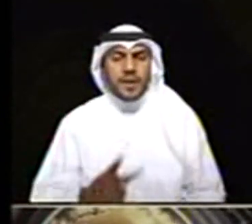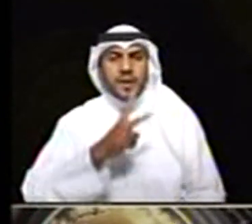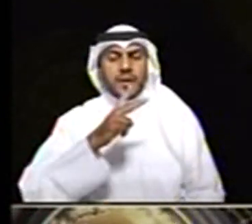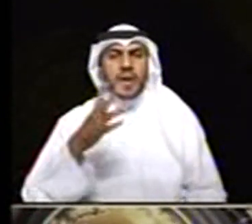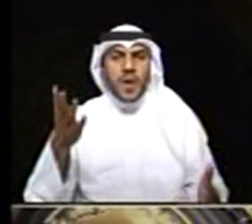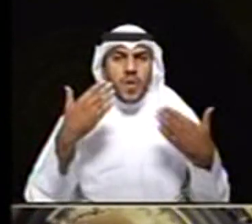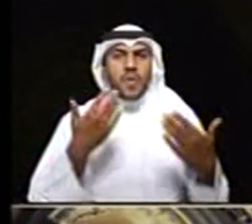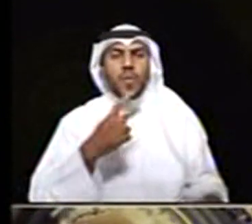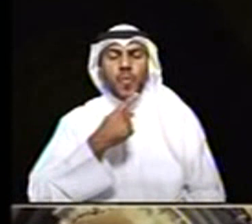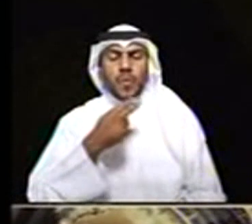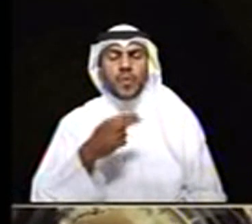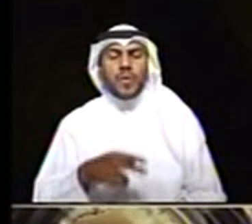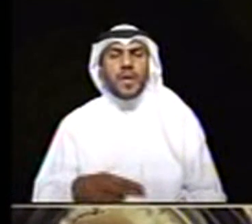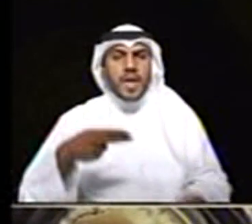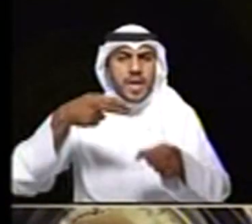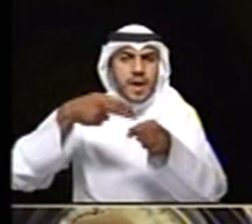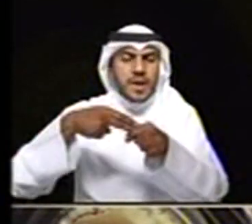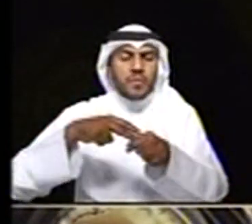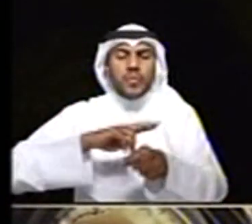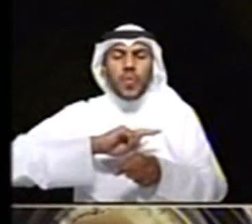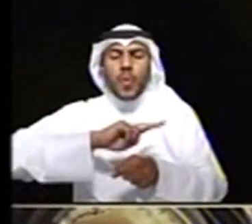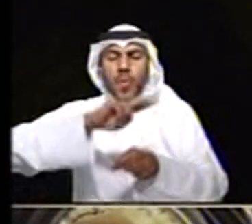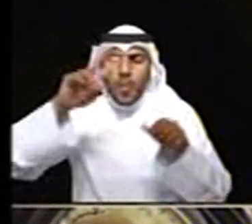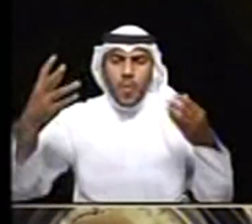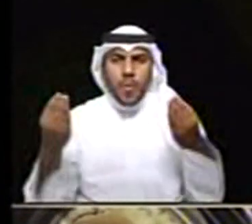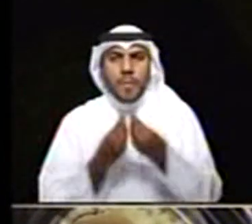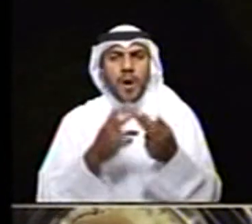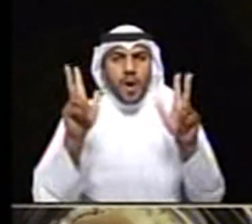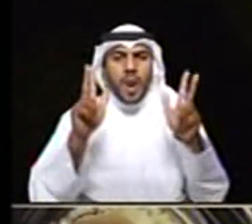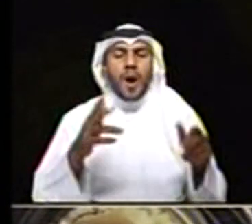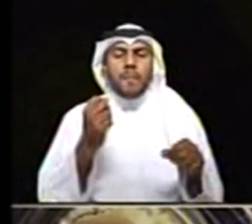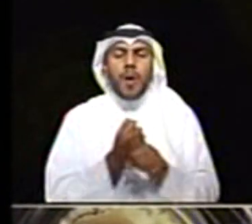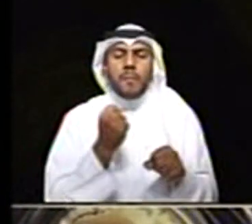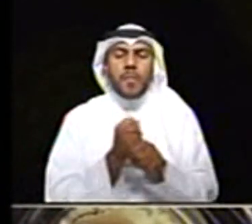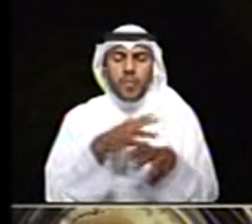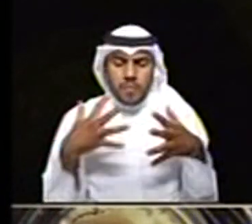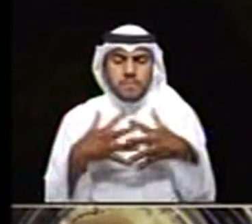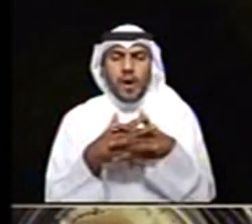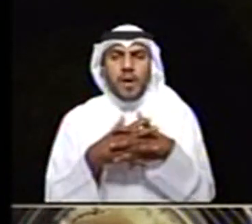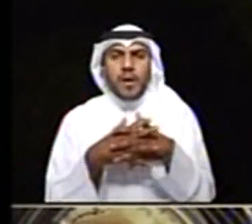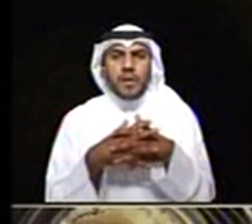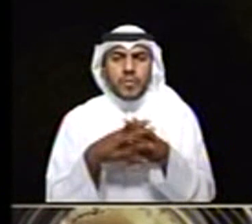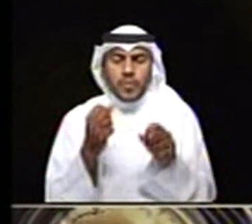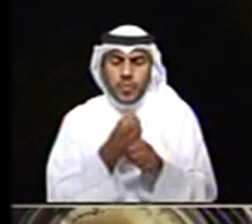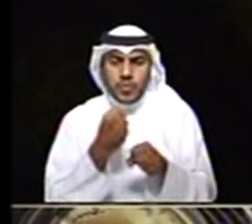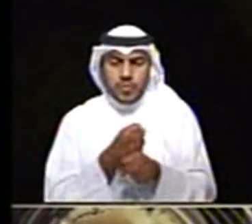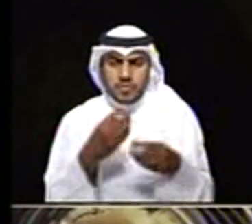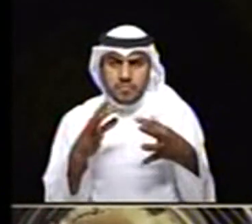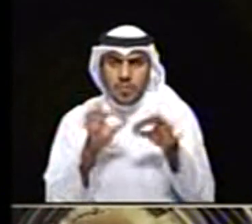النفط، الكهرباء، كل الجهات، الإعلام، كل الجهات الحكومية في